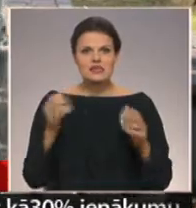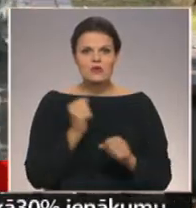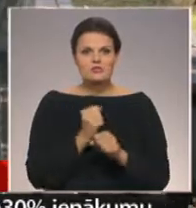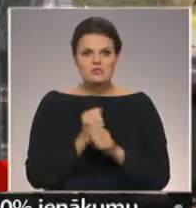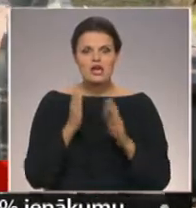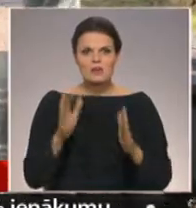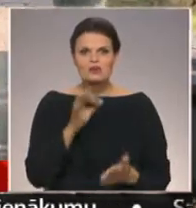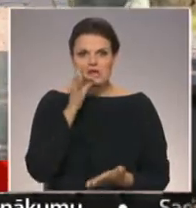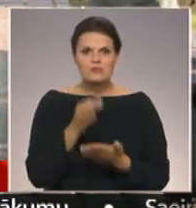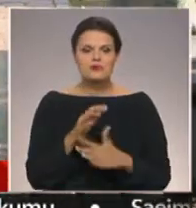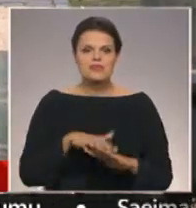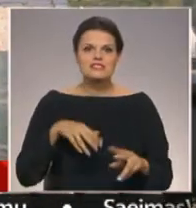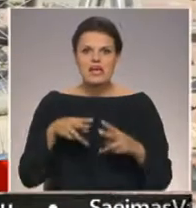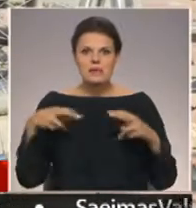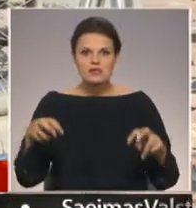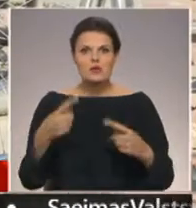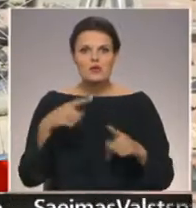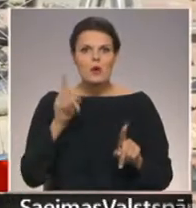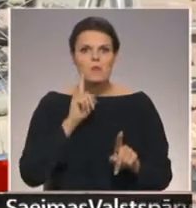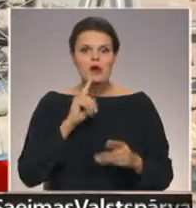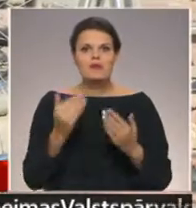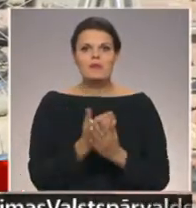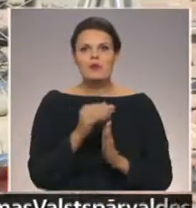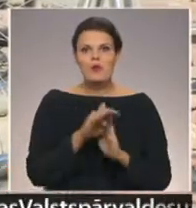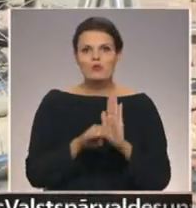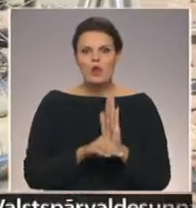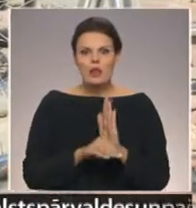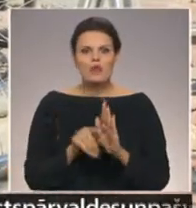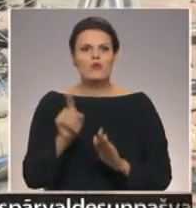darba būs atbildīgie Saeimas komisijai, jo pagaidām jauno likumu pavada skaļi iebildumi.